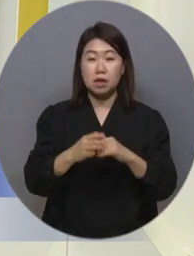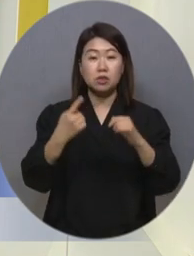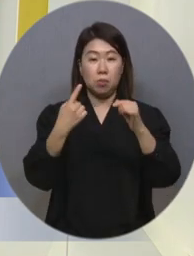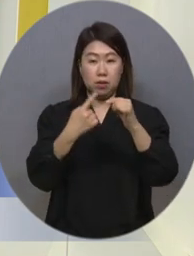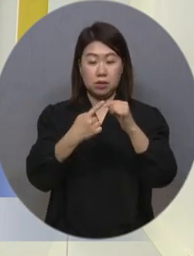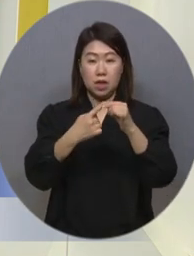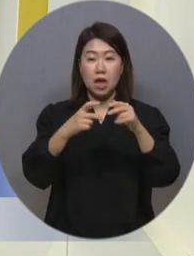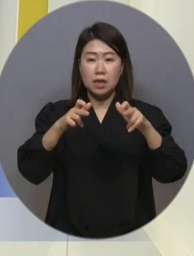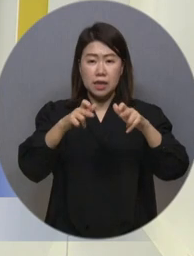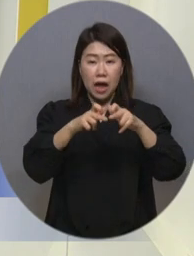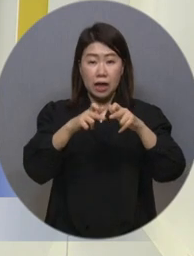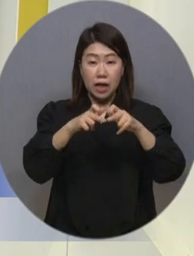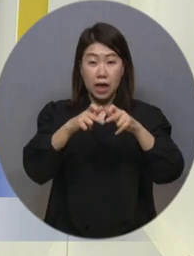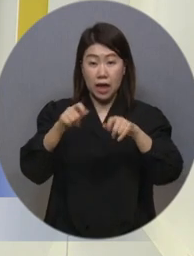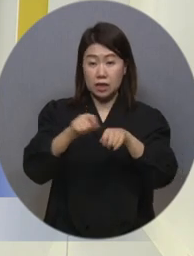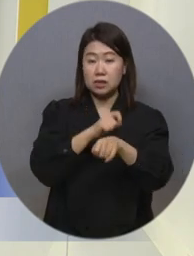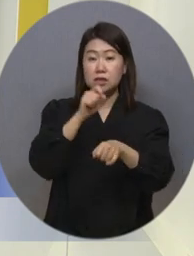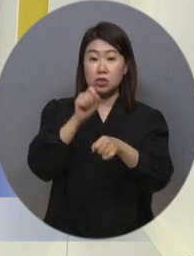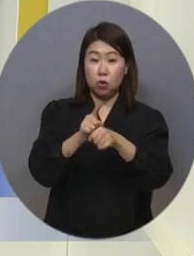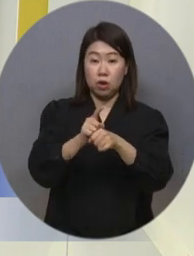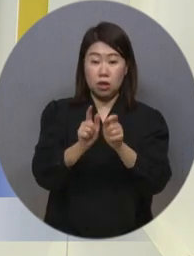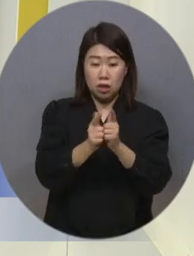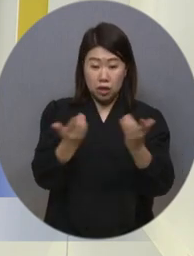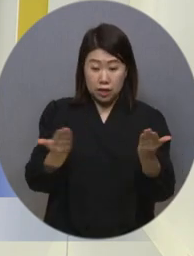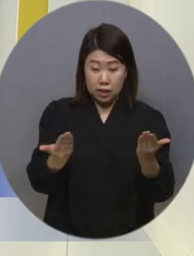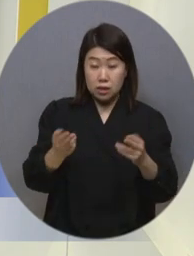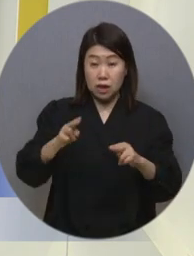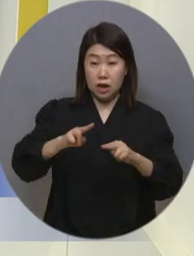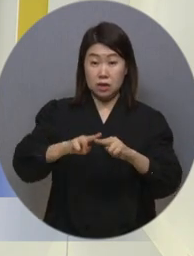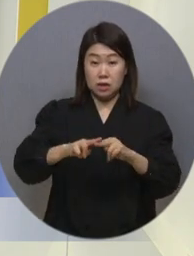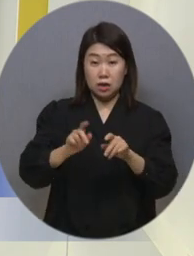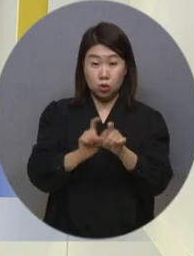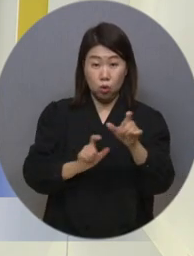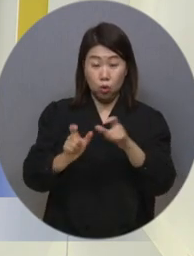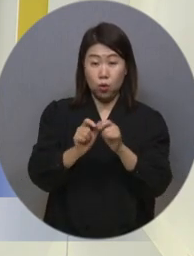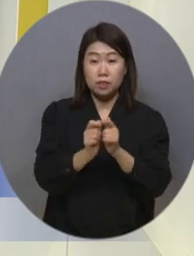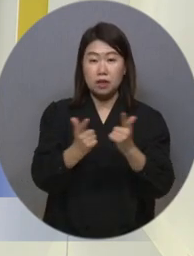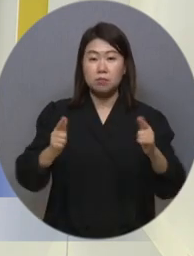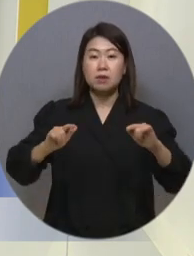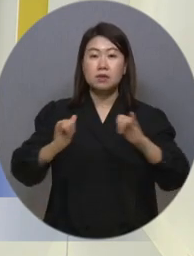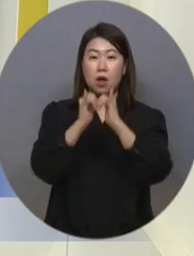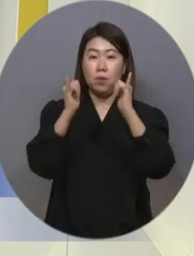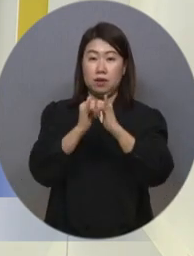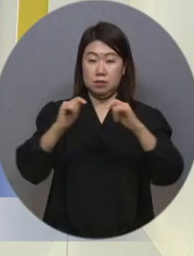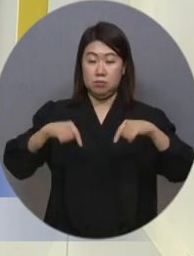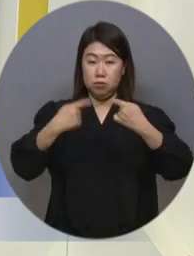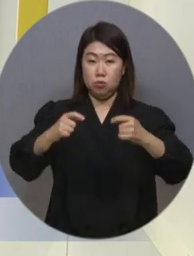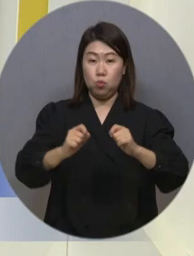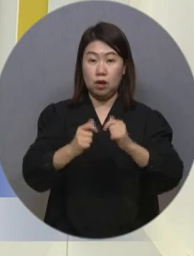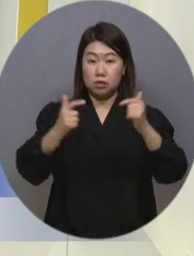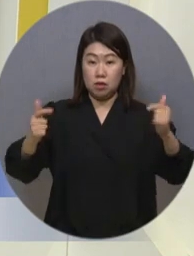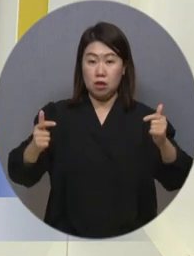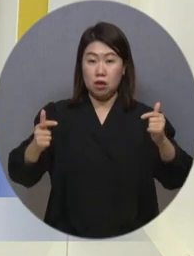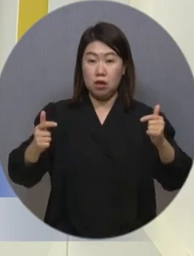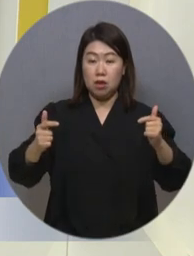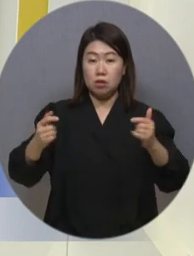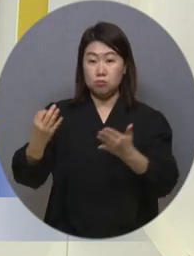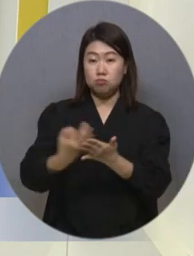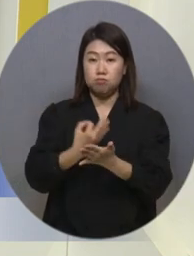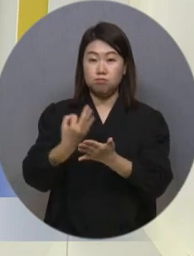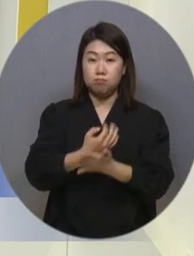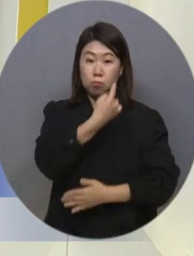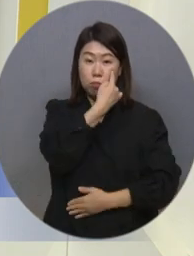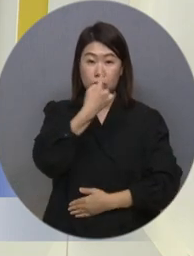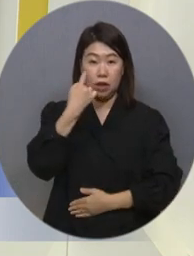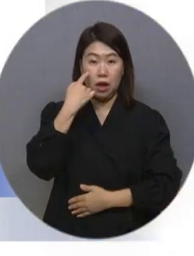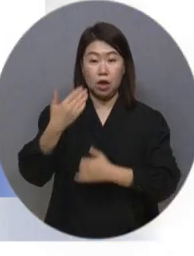장애 유형이나 특성을 고려한 일자리가 다양해진다면 장애인들의 사회 참여 확대와 함께 소득 보장에도 도움이 될